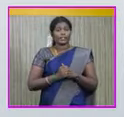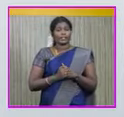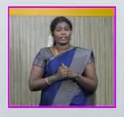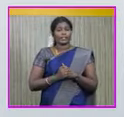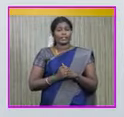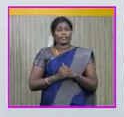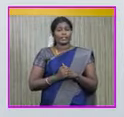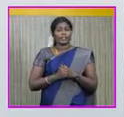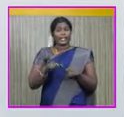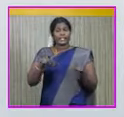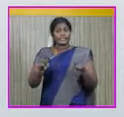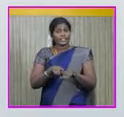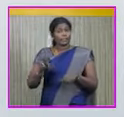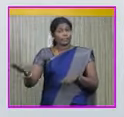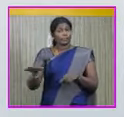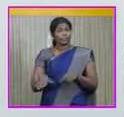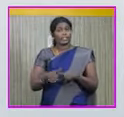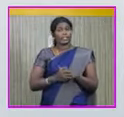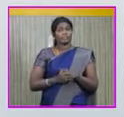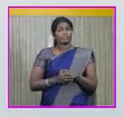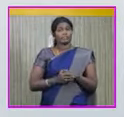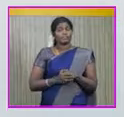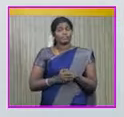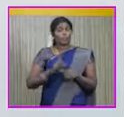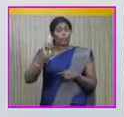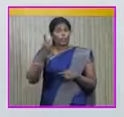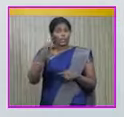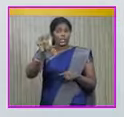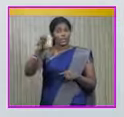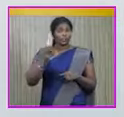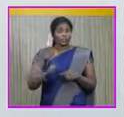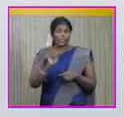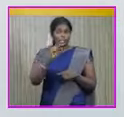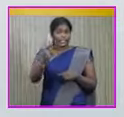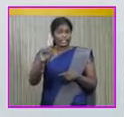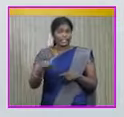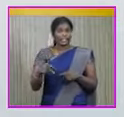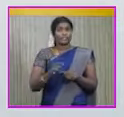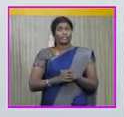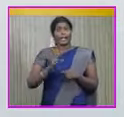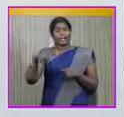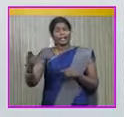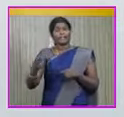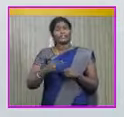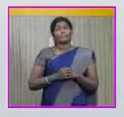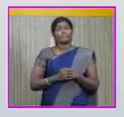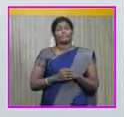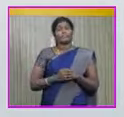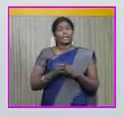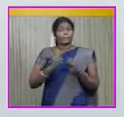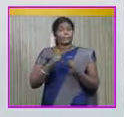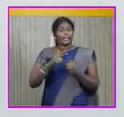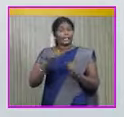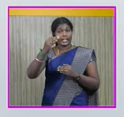இது சமமான பக்கங்கள் எனவே இங்கே நம்ம 1 மதிப்பை நம்ம போடலாம். அடுத்தது பிடி